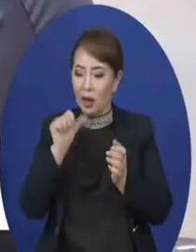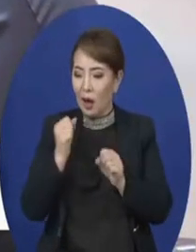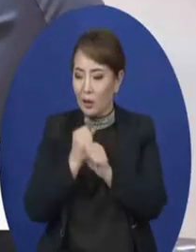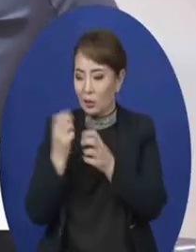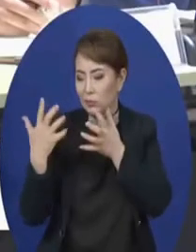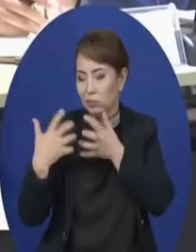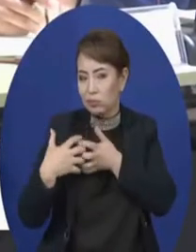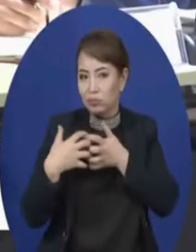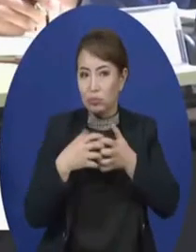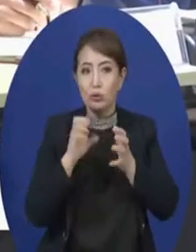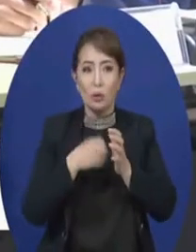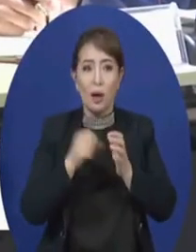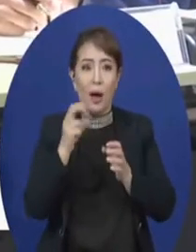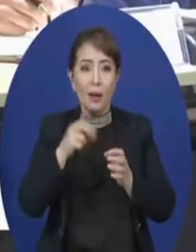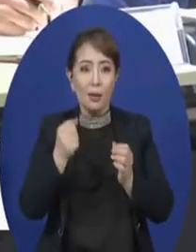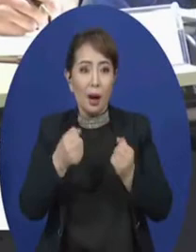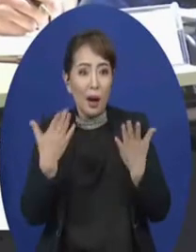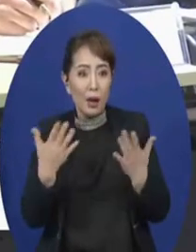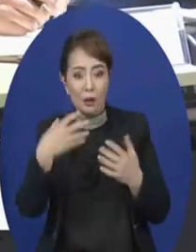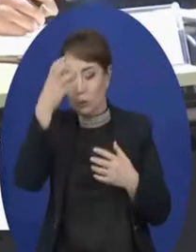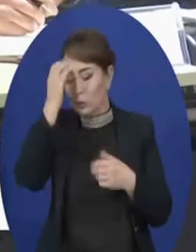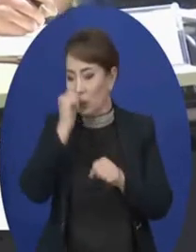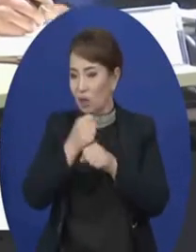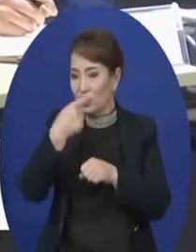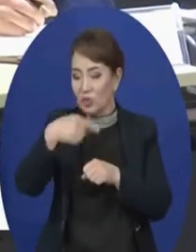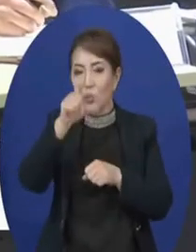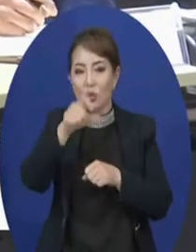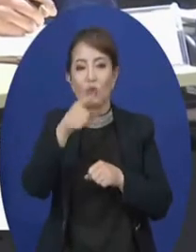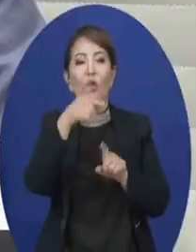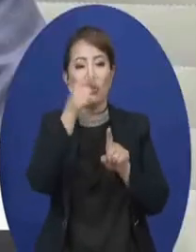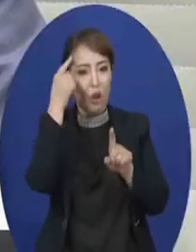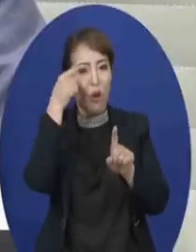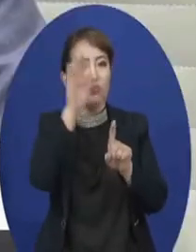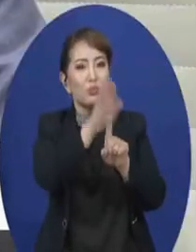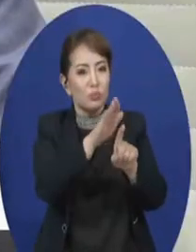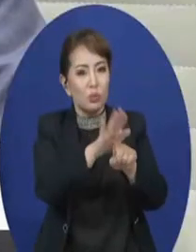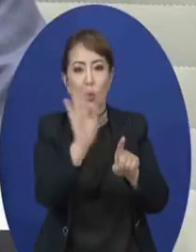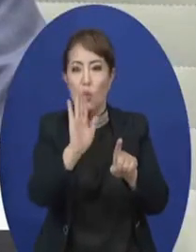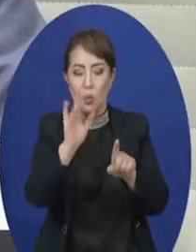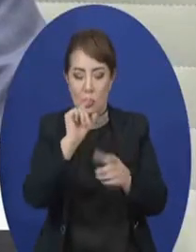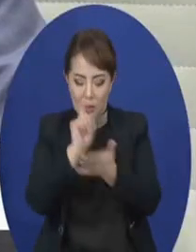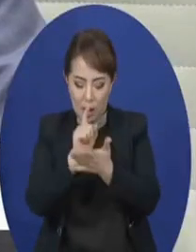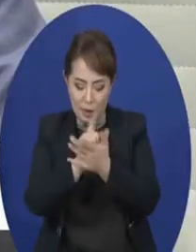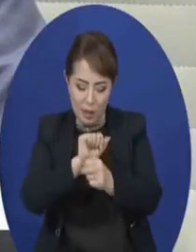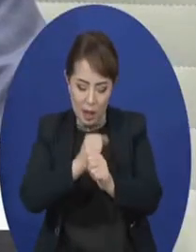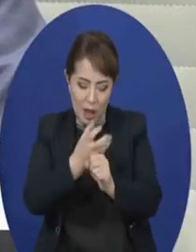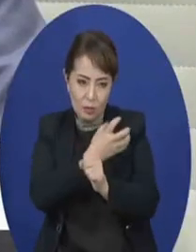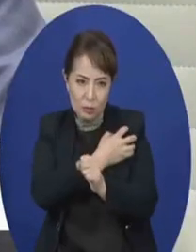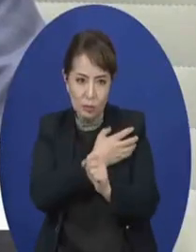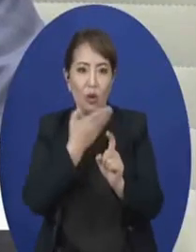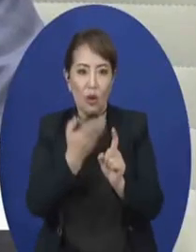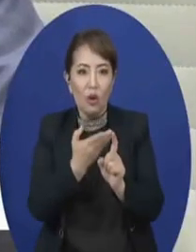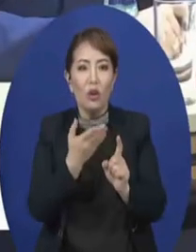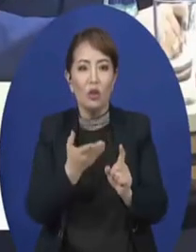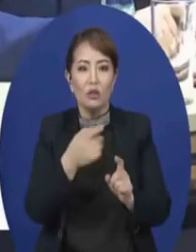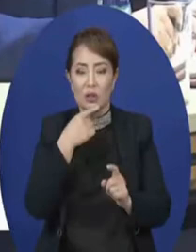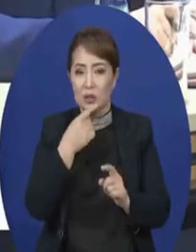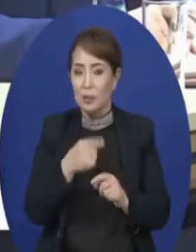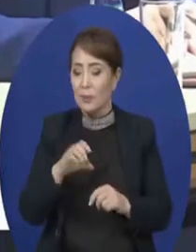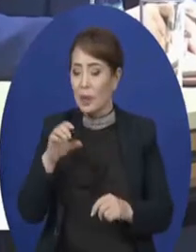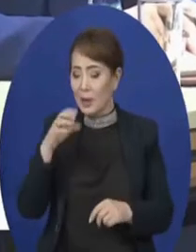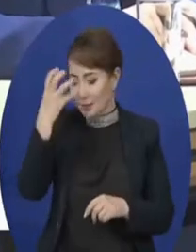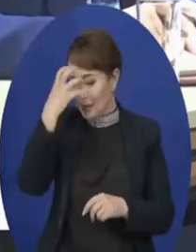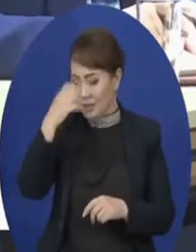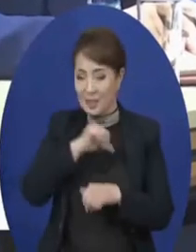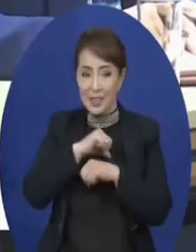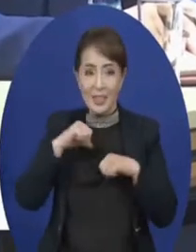ажиллаа уялдуулах ёстой. Алдаа гаргасан төрийн албаныхны толгойг илээд өнгөрөхгүй хариуцлага тооцно гэдгийг ерөнхий сайд хэлсэн юм. Засгийн газар